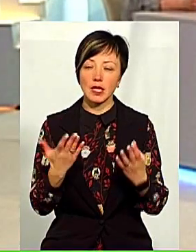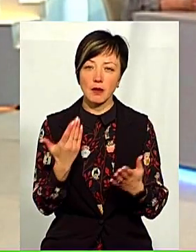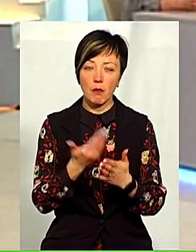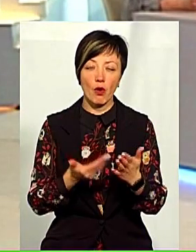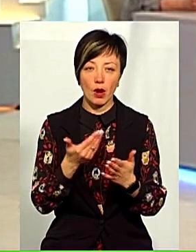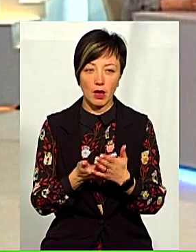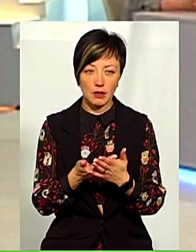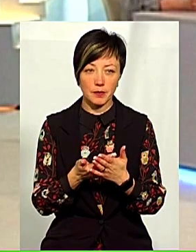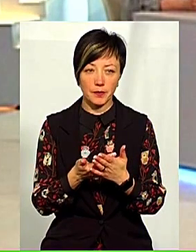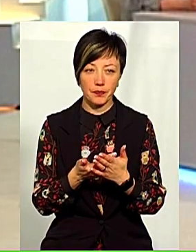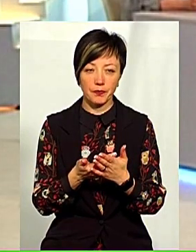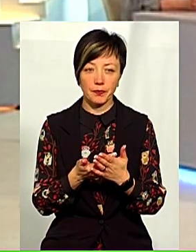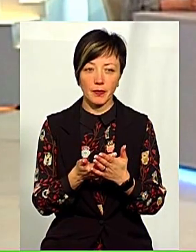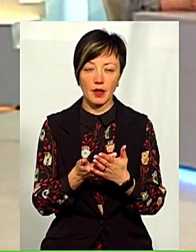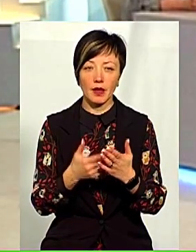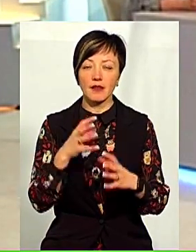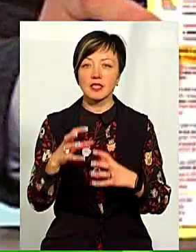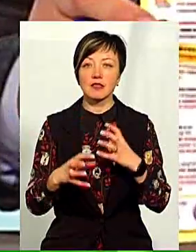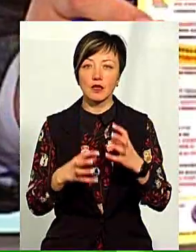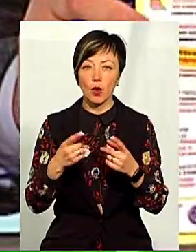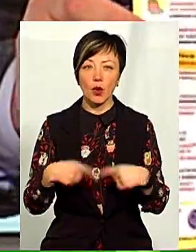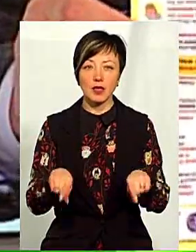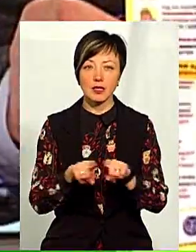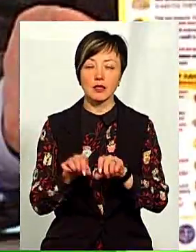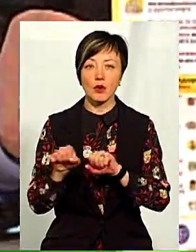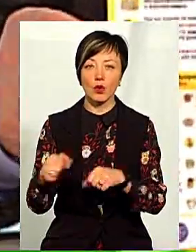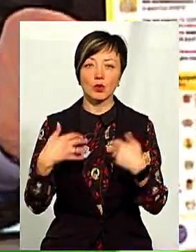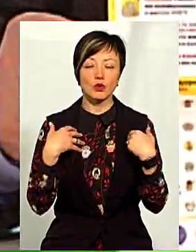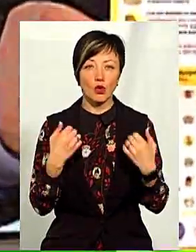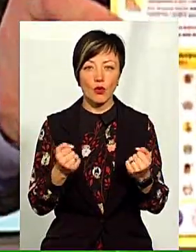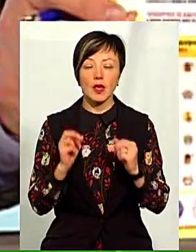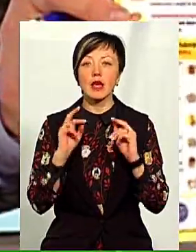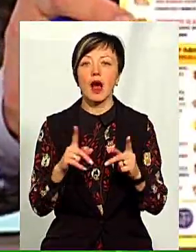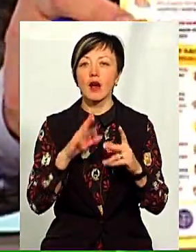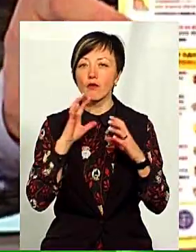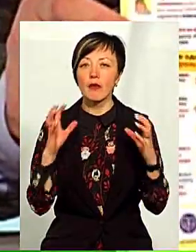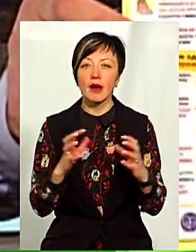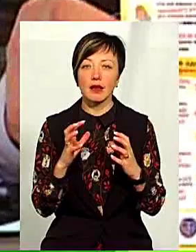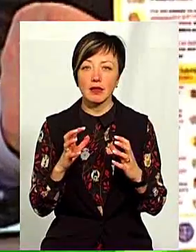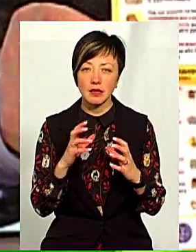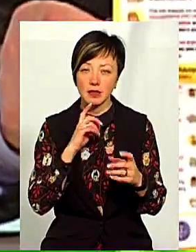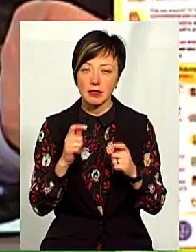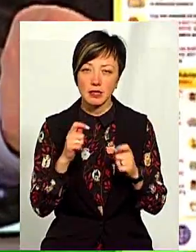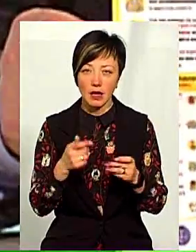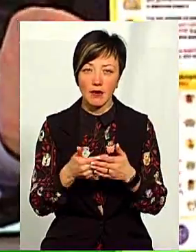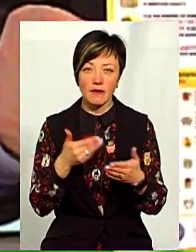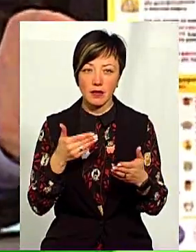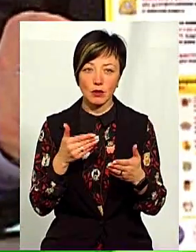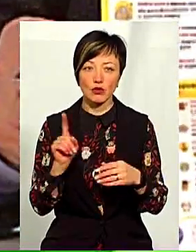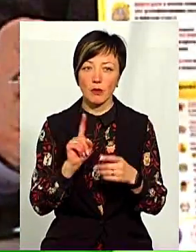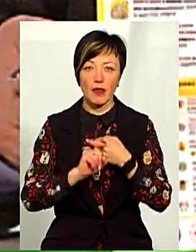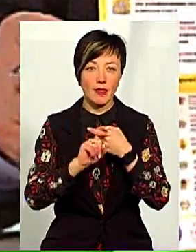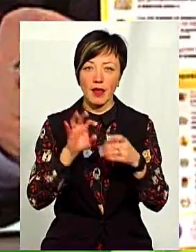поради, поради Всесвітньої організації охорони здоров'я, як вберегтися від того, щоб